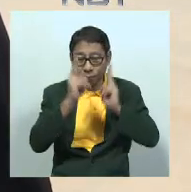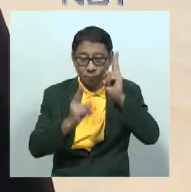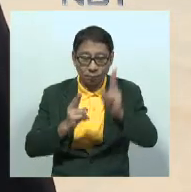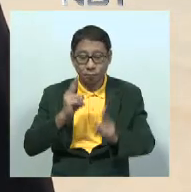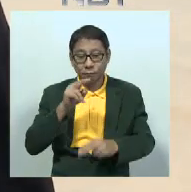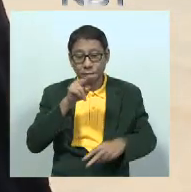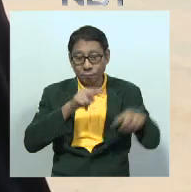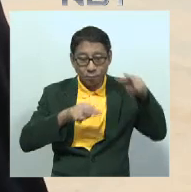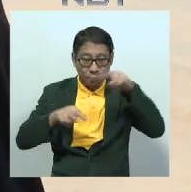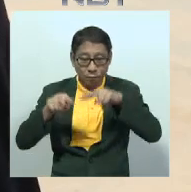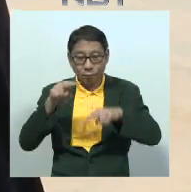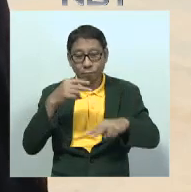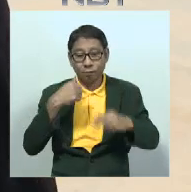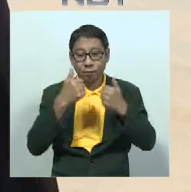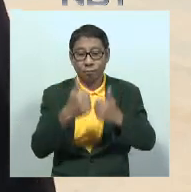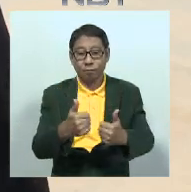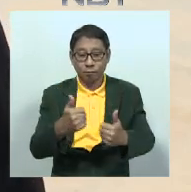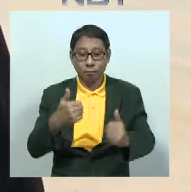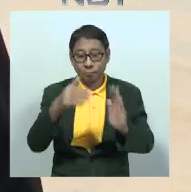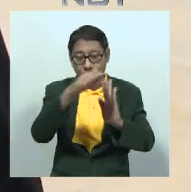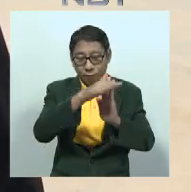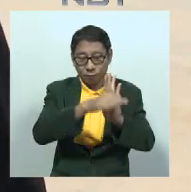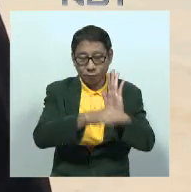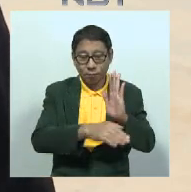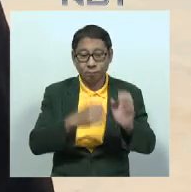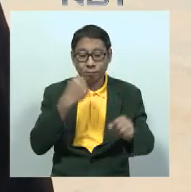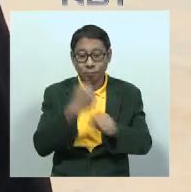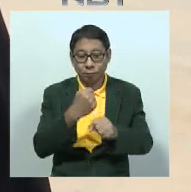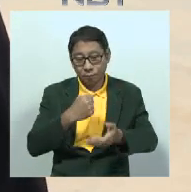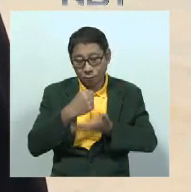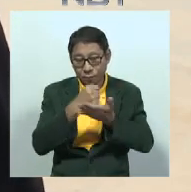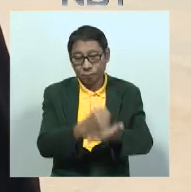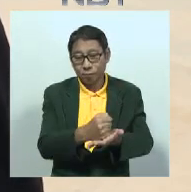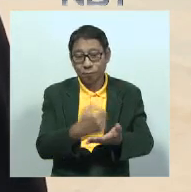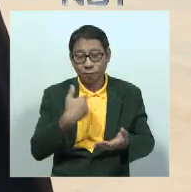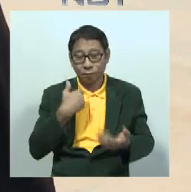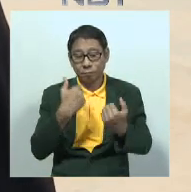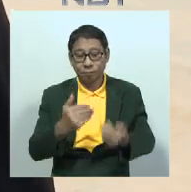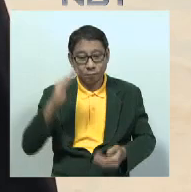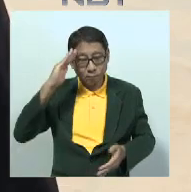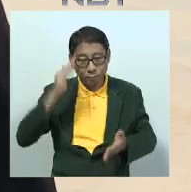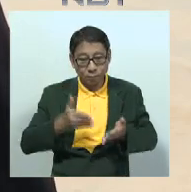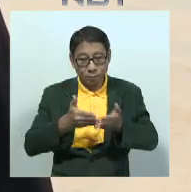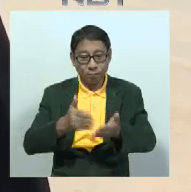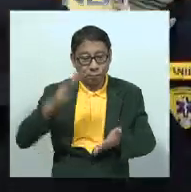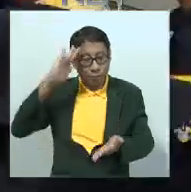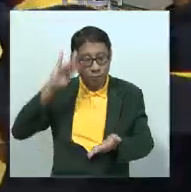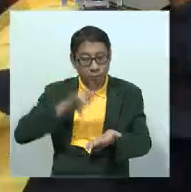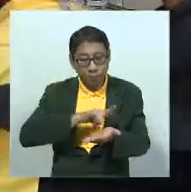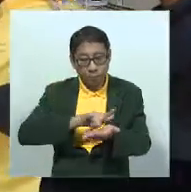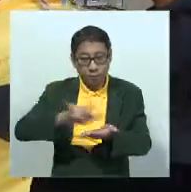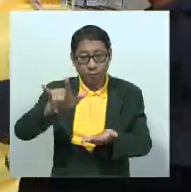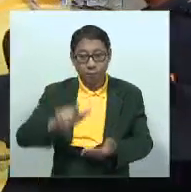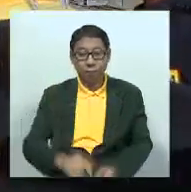งหลายเนี่ยได้สามารถรับชมกระบวนการวิธีการในการให้ความช่วยเหลือก็จะมีจากทัพเรือทัพอากาศนะครับ